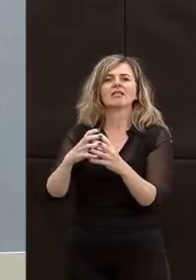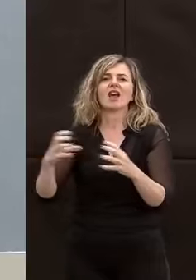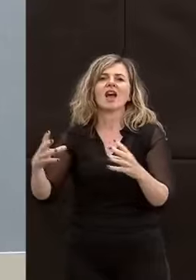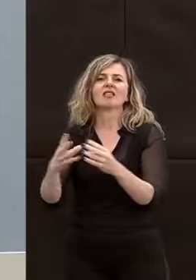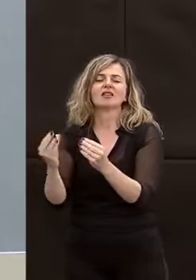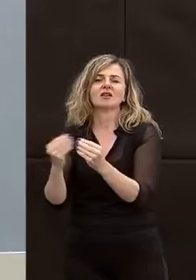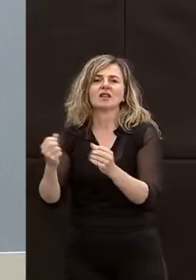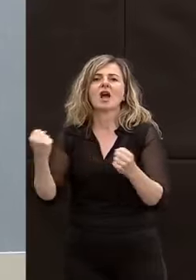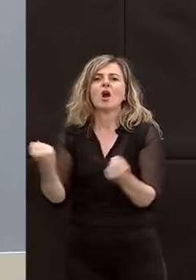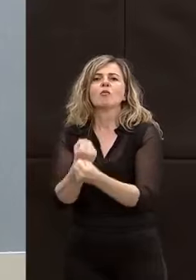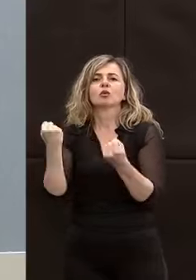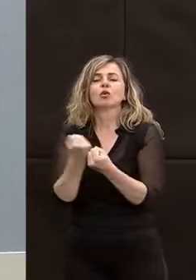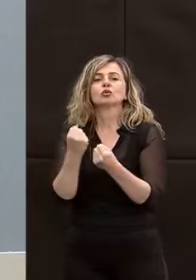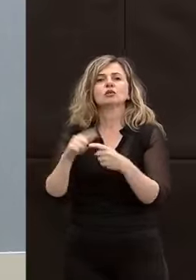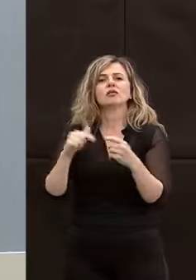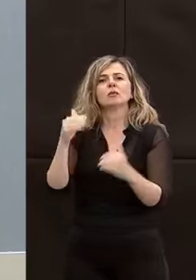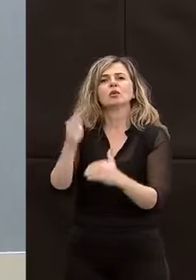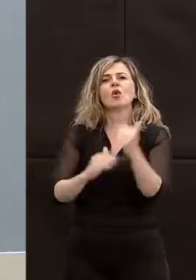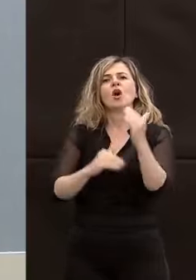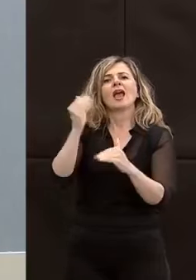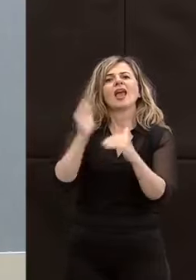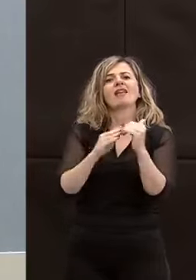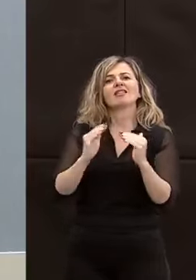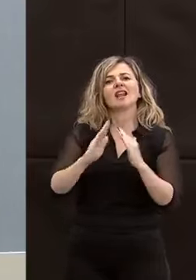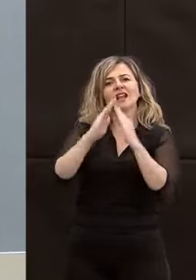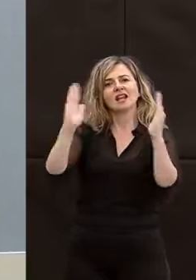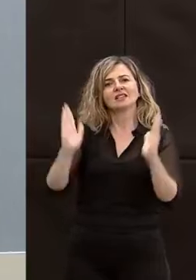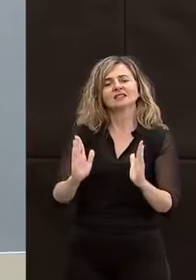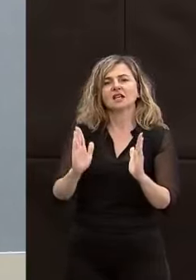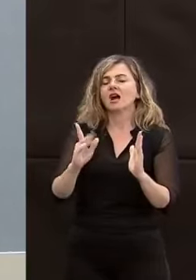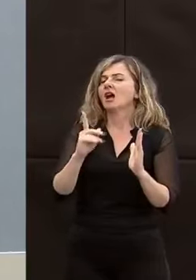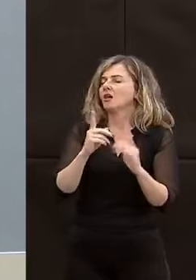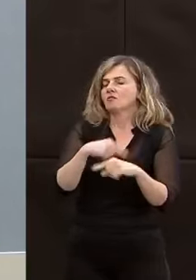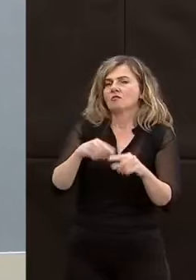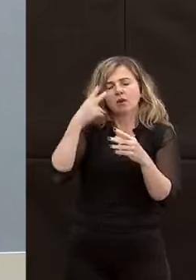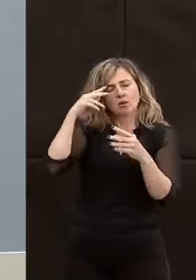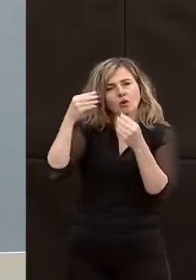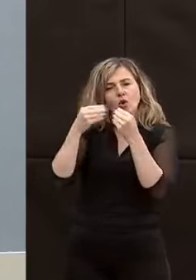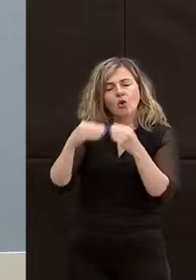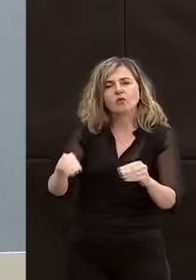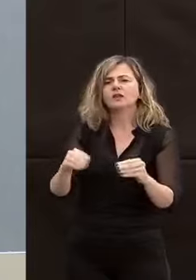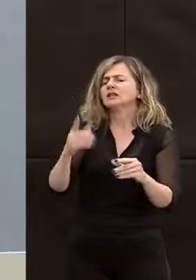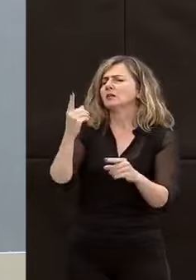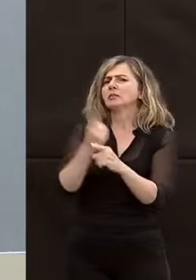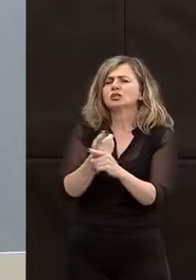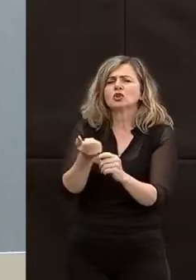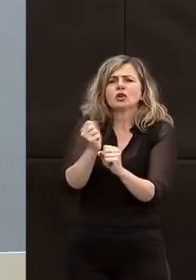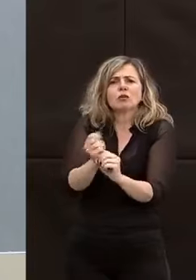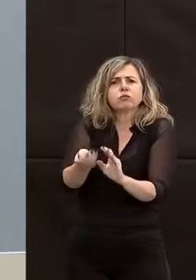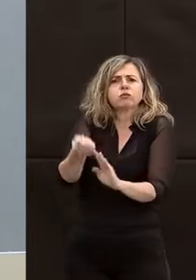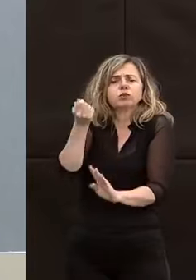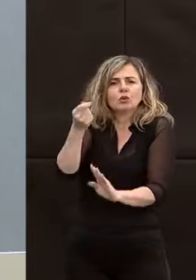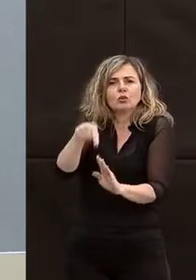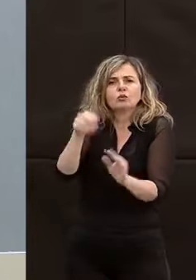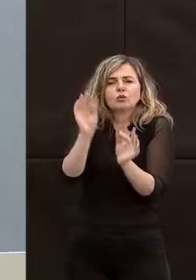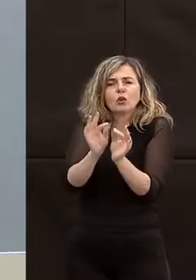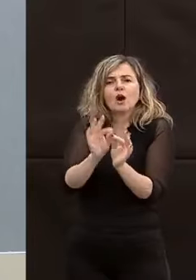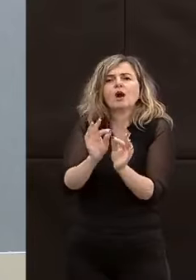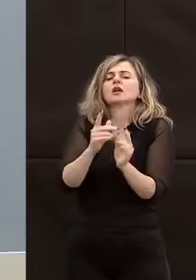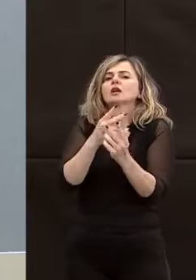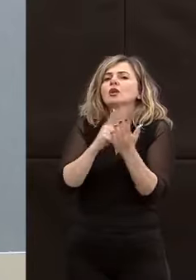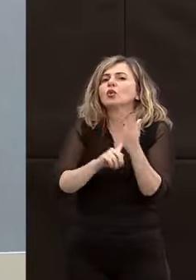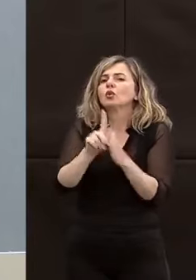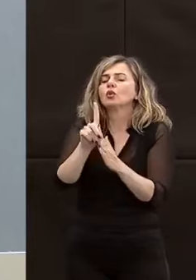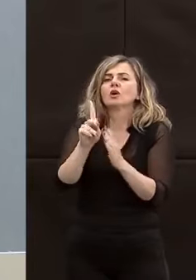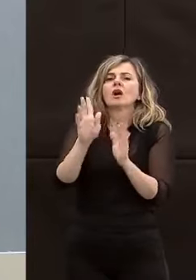edilizia e di questo noi siamo fermamente convinti che è necessario ancora di più in questo momento riuscire